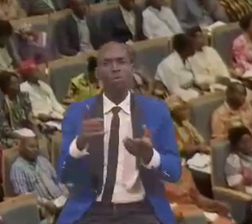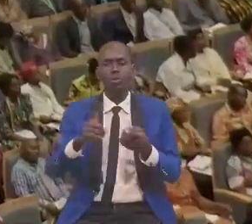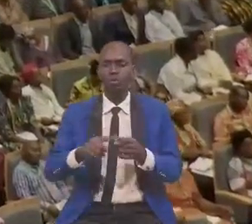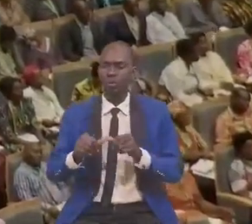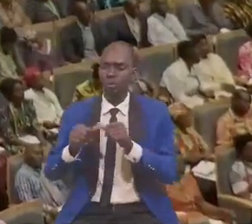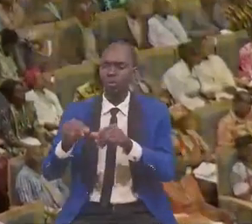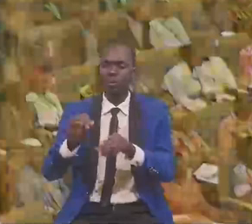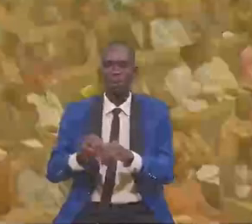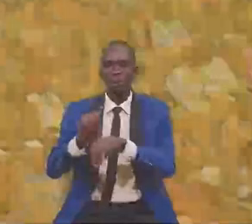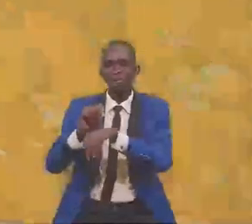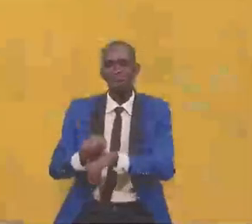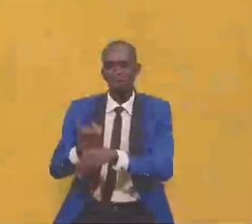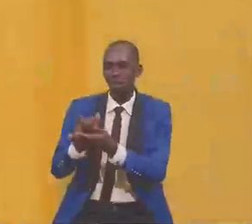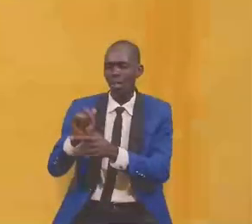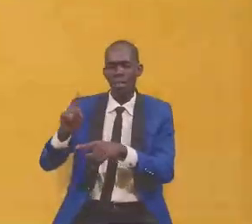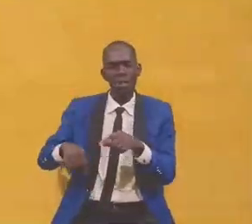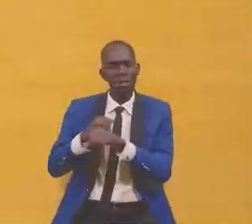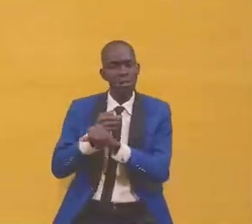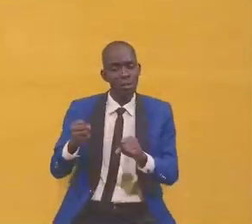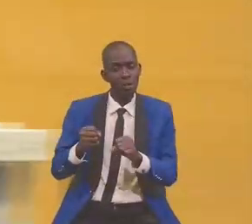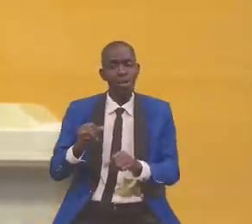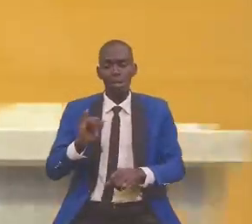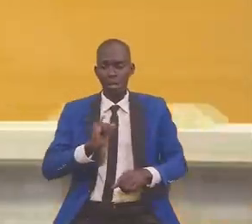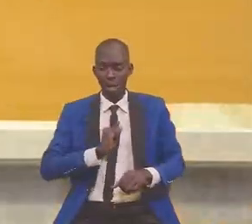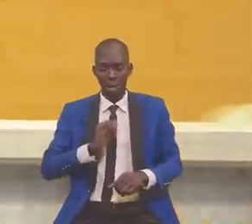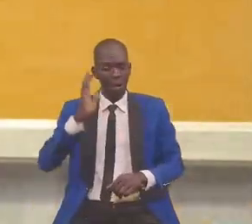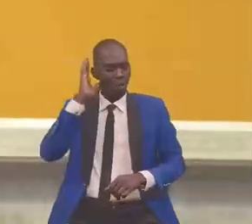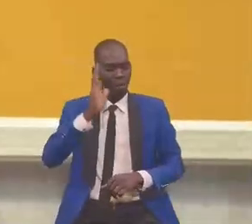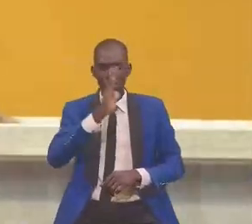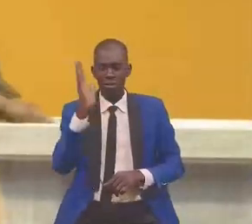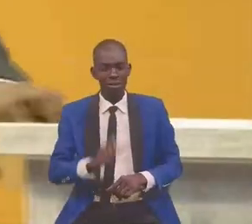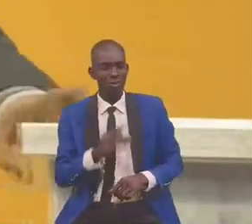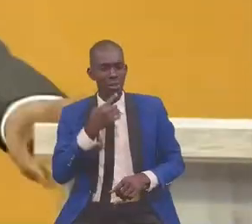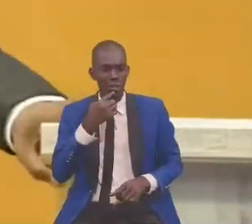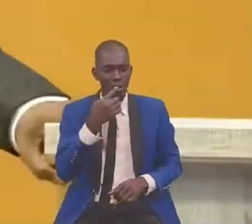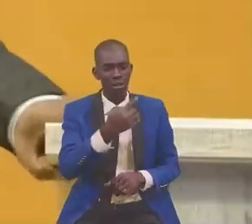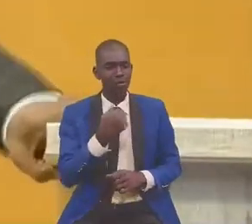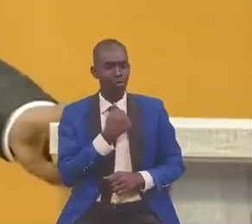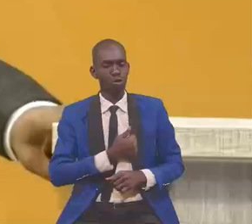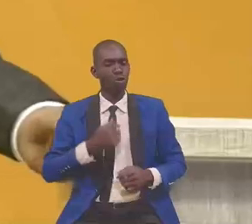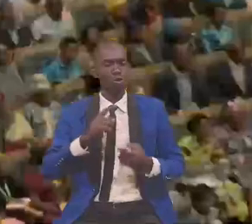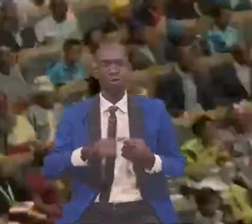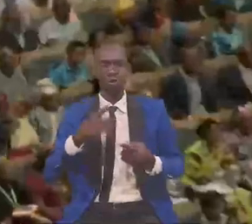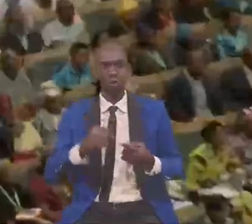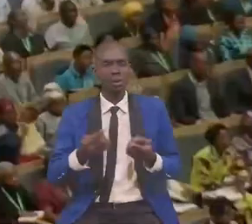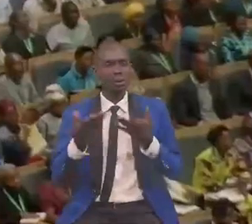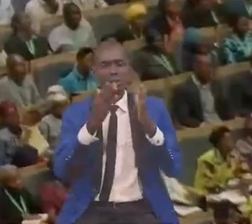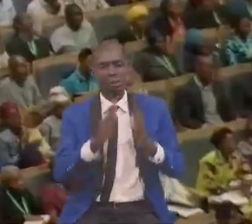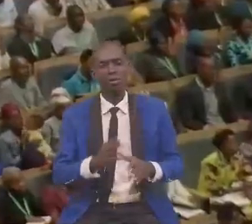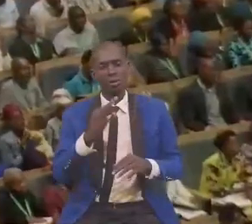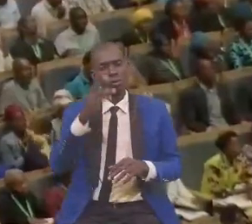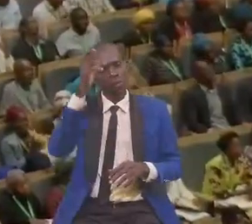vais jamais dire désolé à un messager du diable. Je voulais que tu le dises pour toi-même.